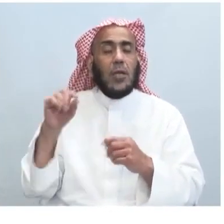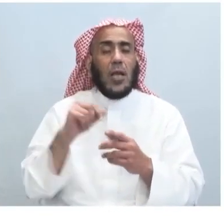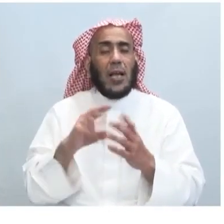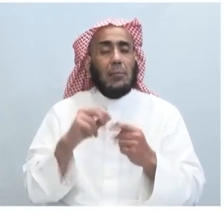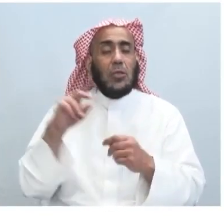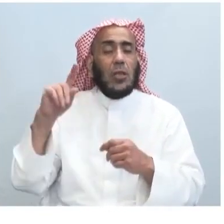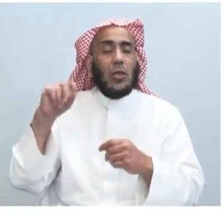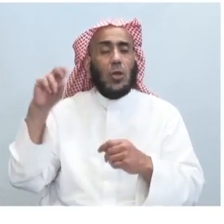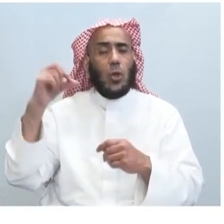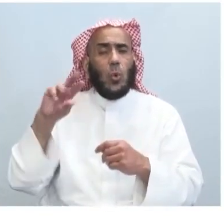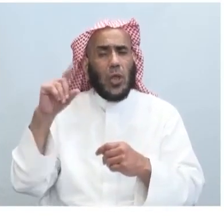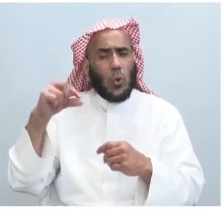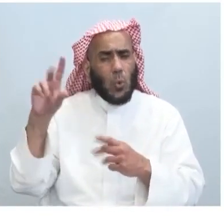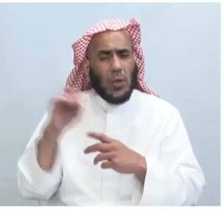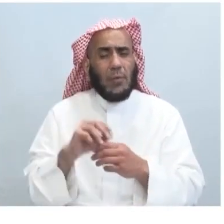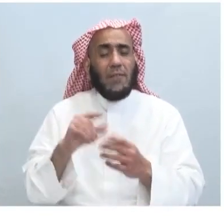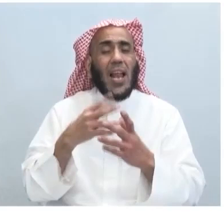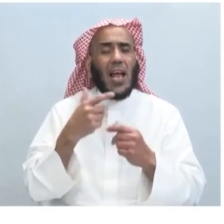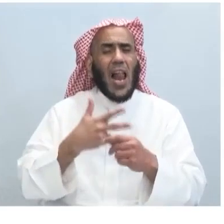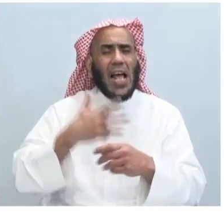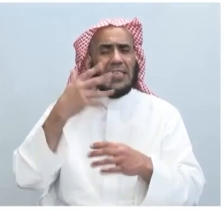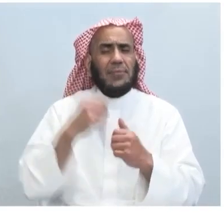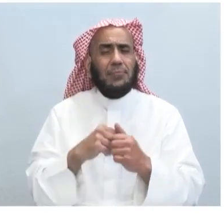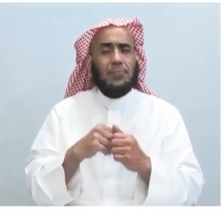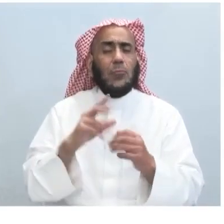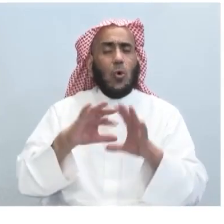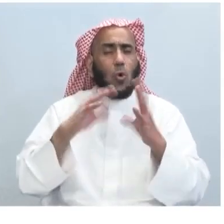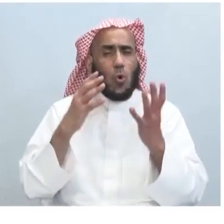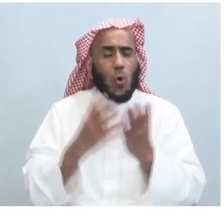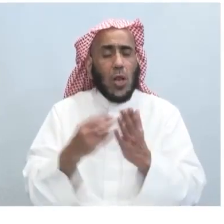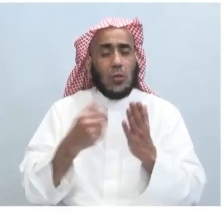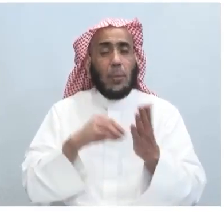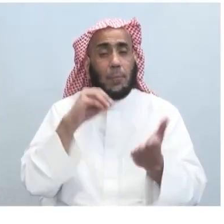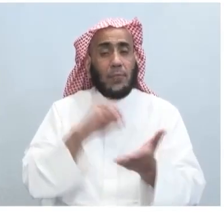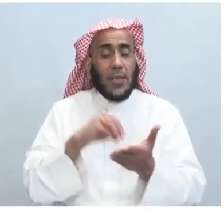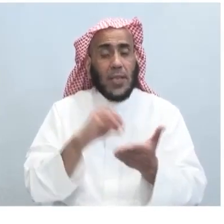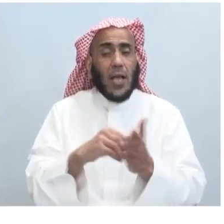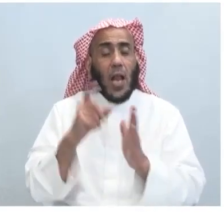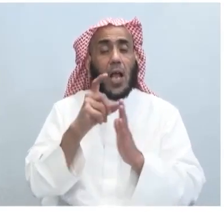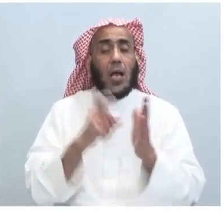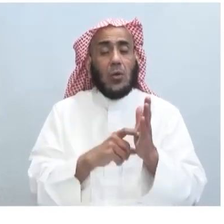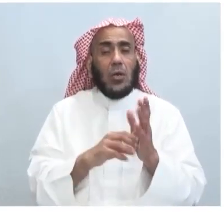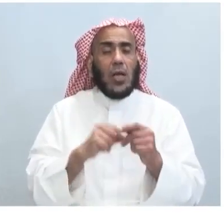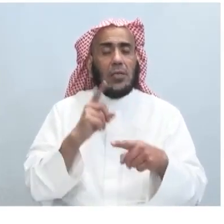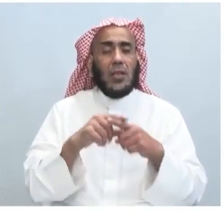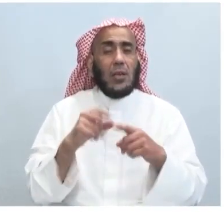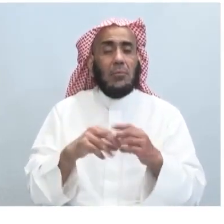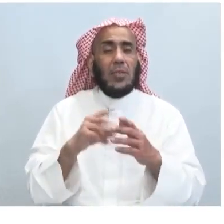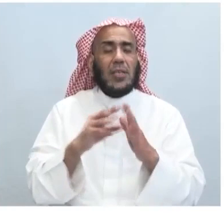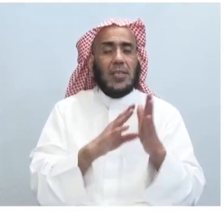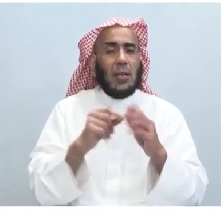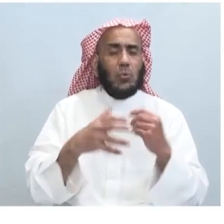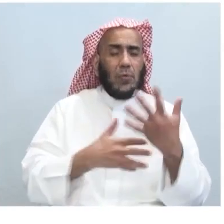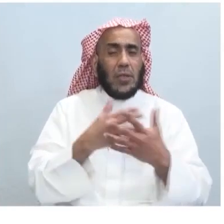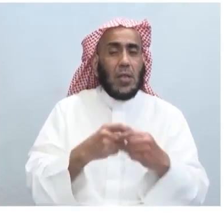قيمه الكي كيو طبعا هنا في الحاله الغازيه اذا كلها تكتب في القانون حاصل ضرب تركيز المتفاعلات